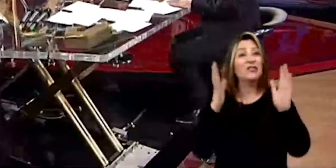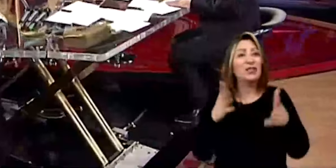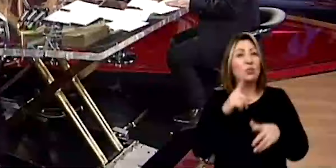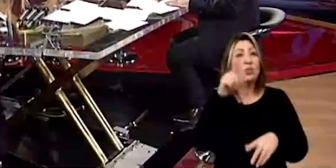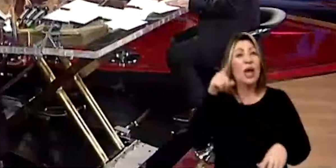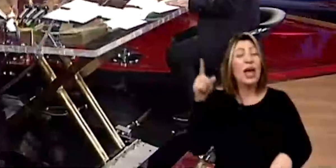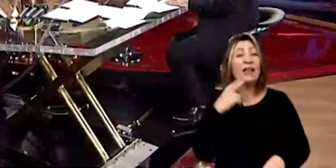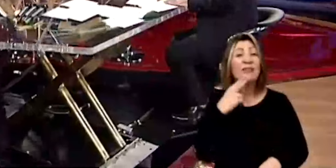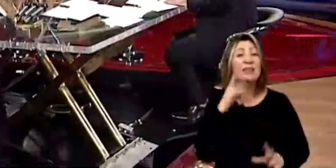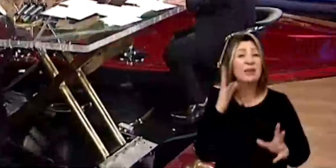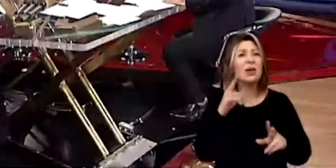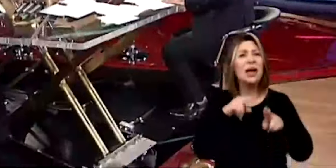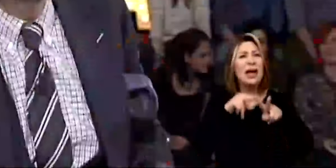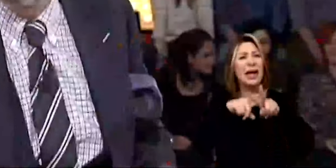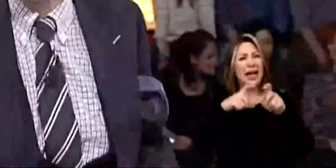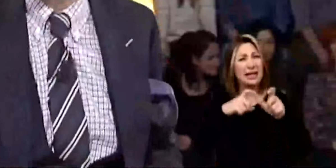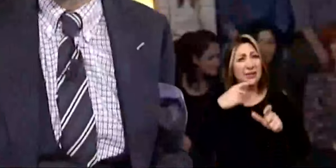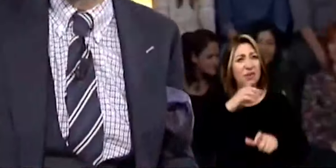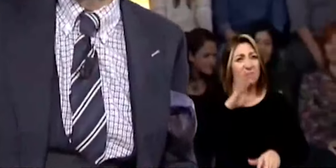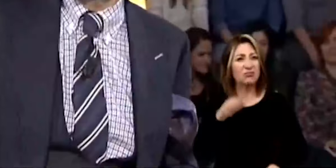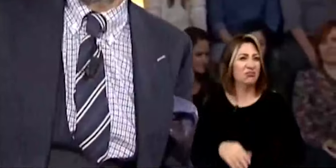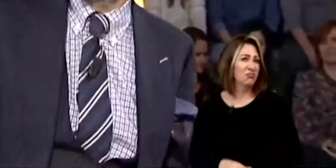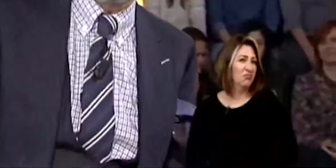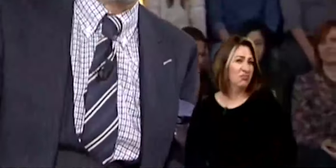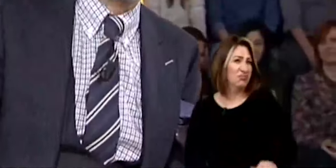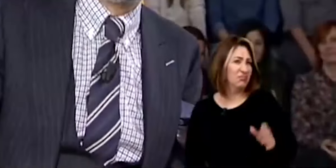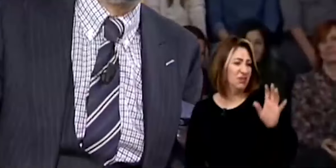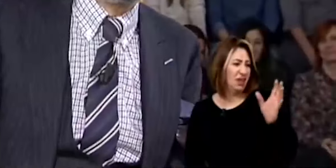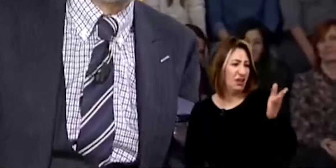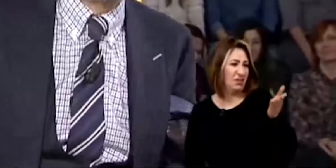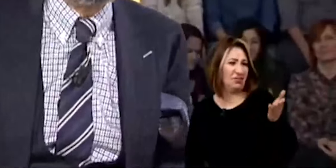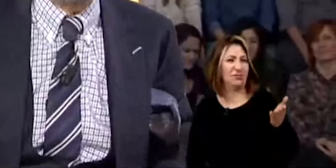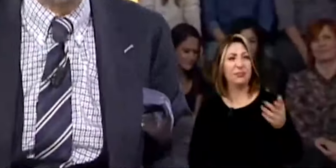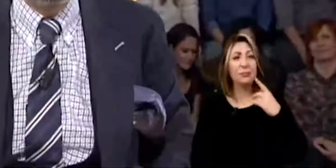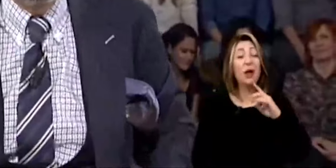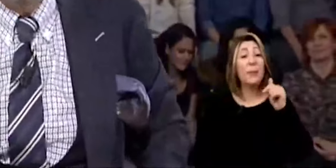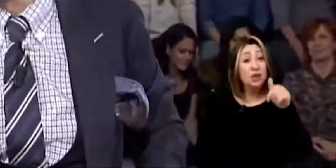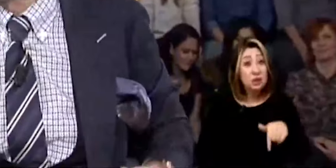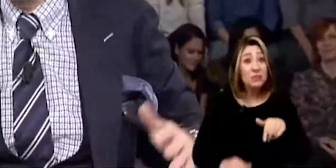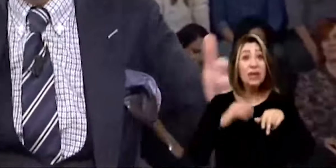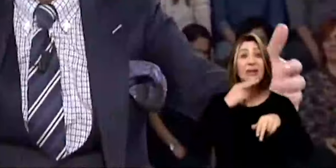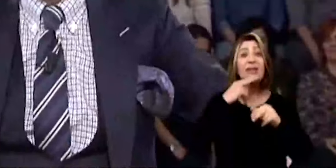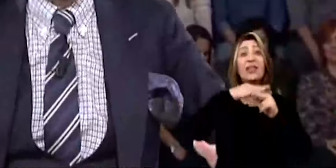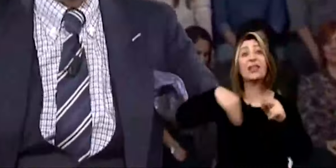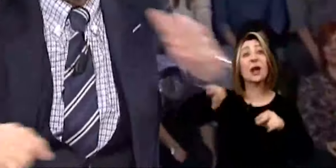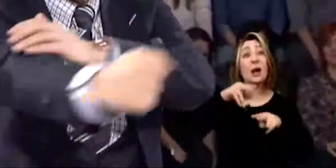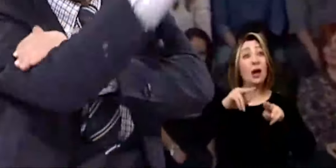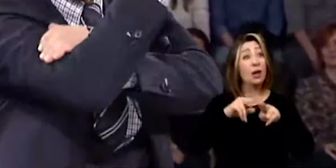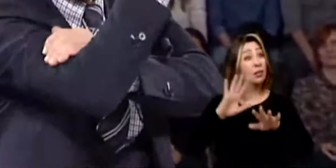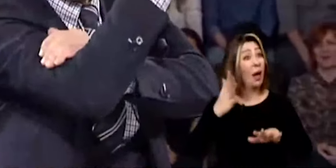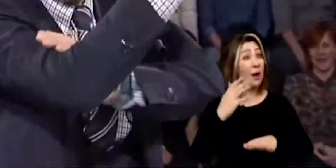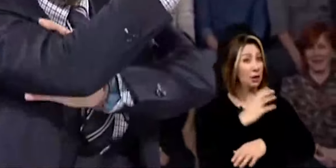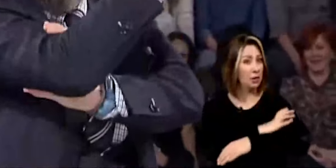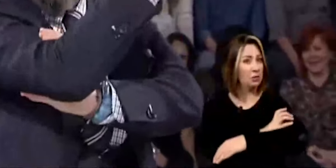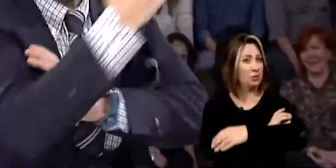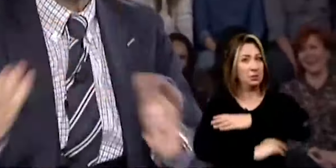kadınları delirtiyor. Eskiden kaslıyım diyen bir kadına hepimiz böyle salak mı acaba diye bakardık. Ama şimdi kadınlar böyle yapıyor. Ne haber nasılsın